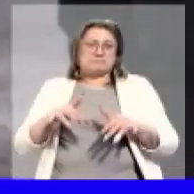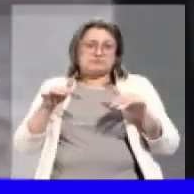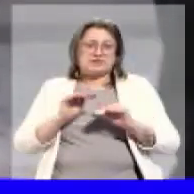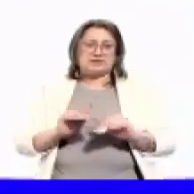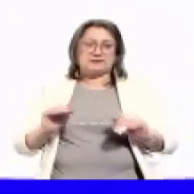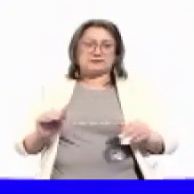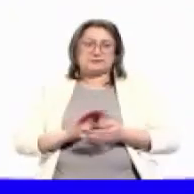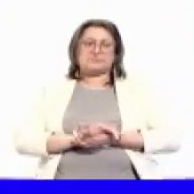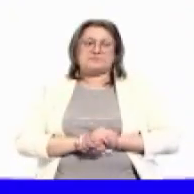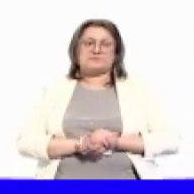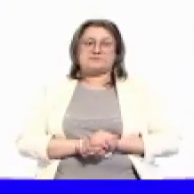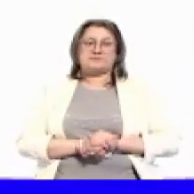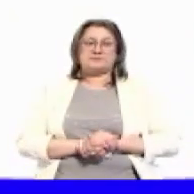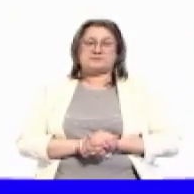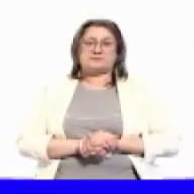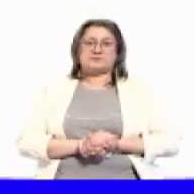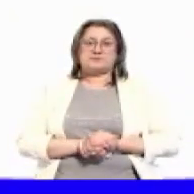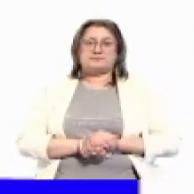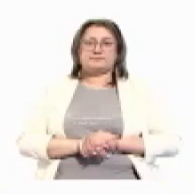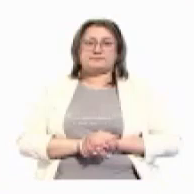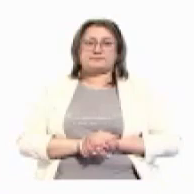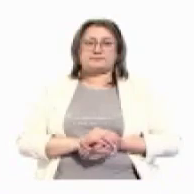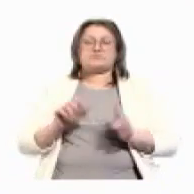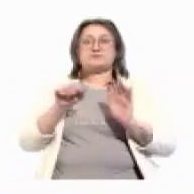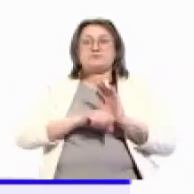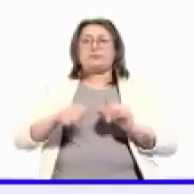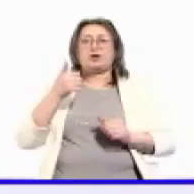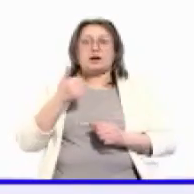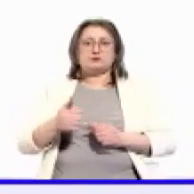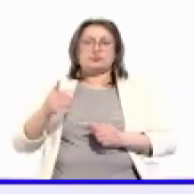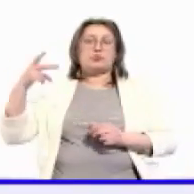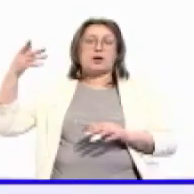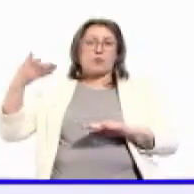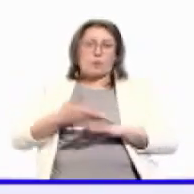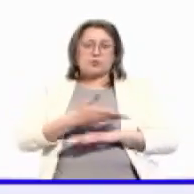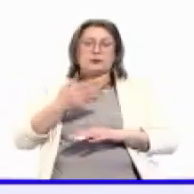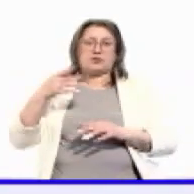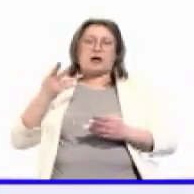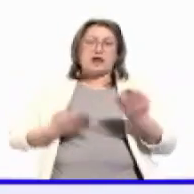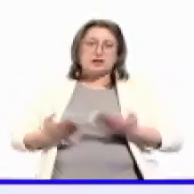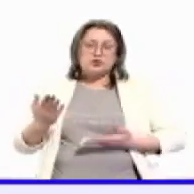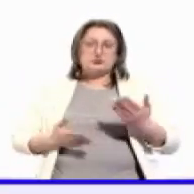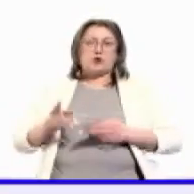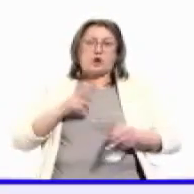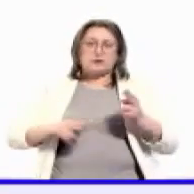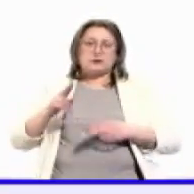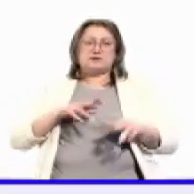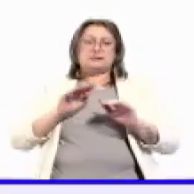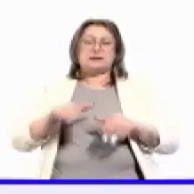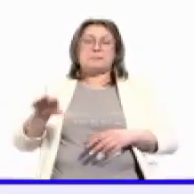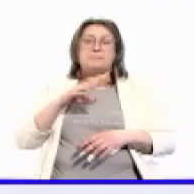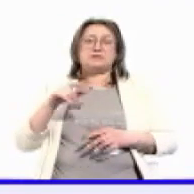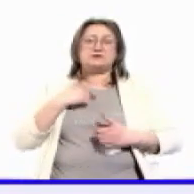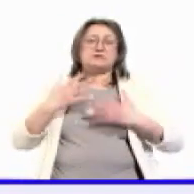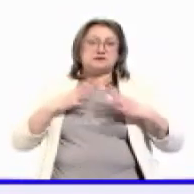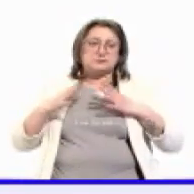күндері. Зимний период. Қыста жақсы ғой, сырғанақ, шаңғы, коньки тепкенді жақсы көрет балалар. Біз коньки тебу бойынша